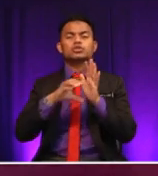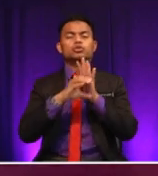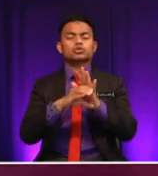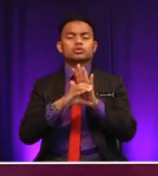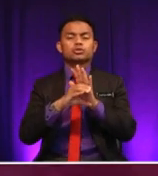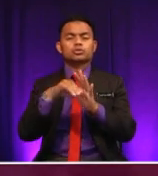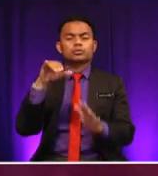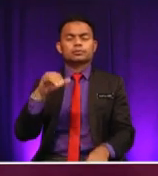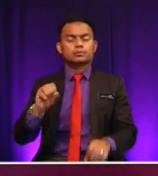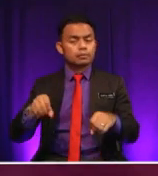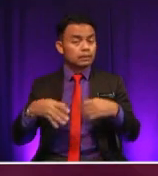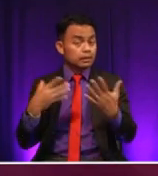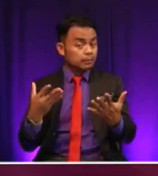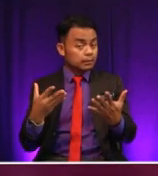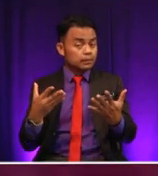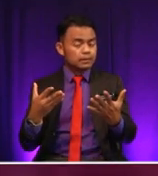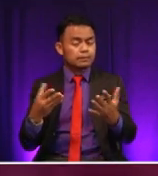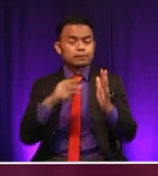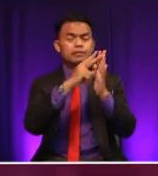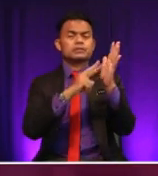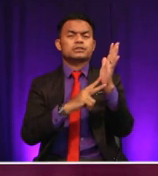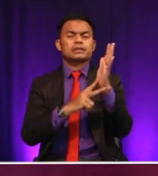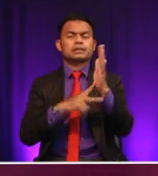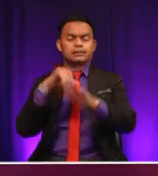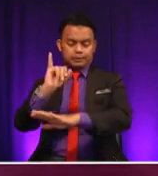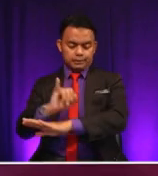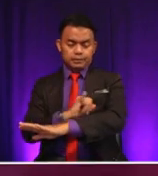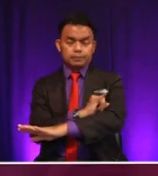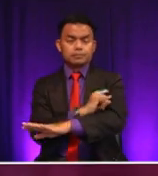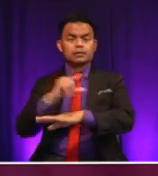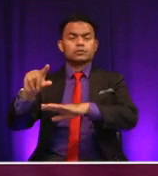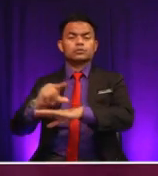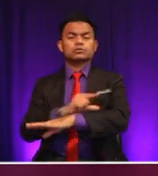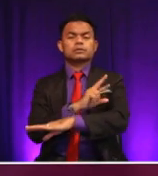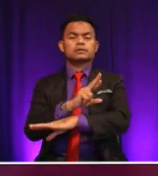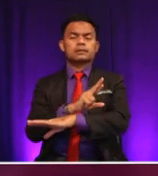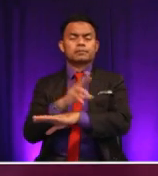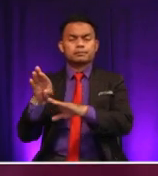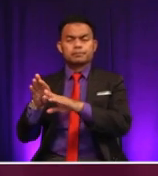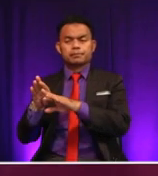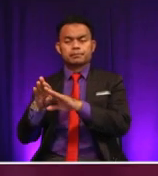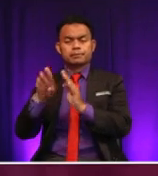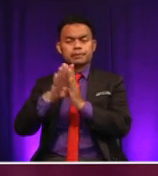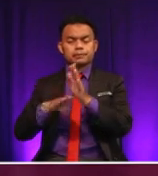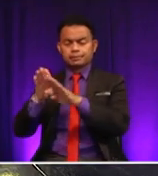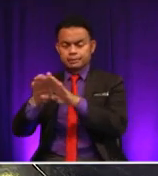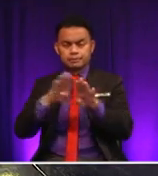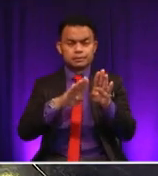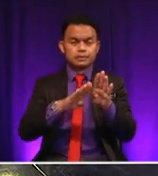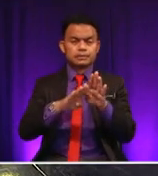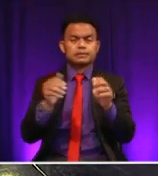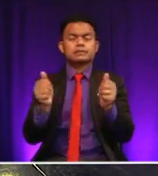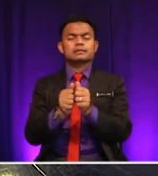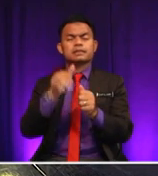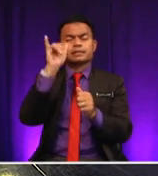bacaan itu Irama gurindam itu Ya bagaimana puisi-puisi yang yang lain